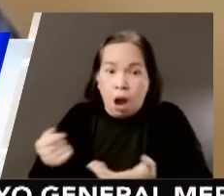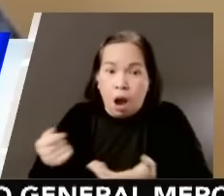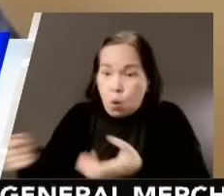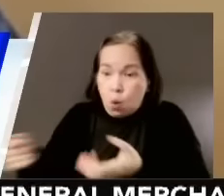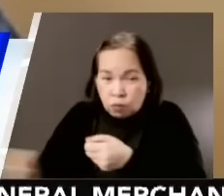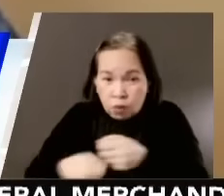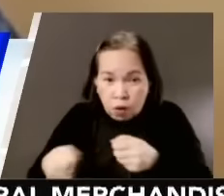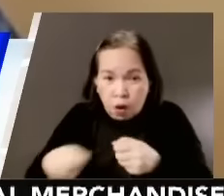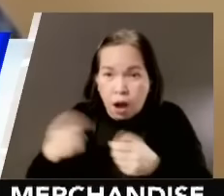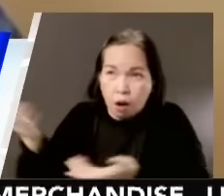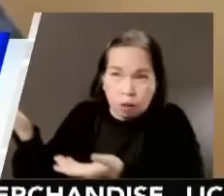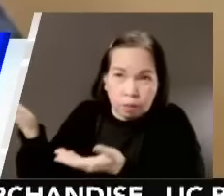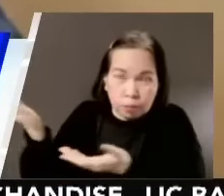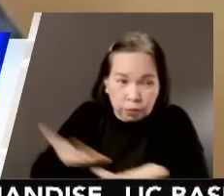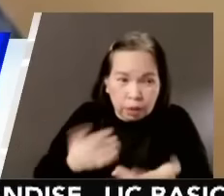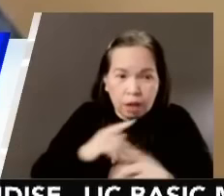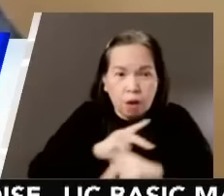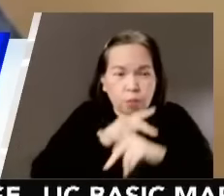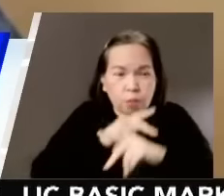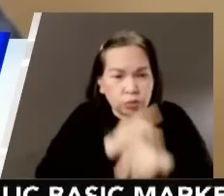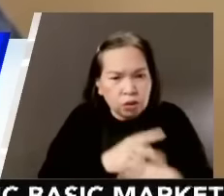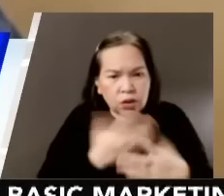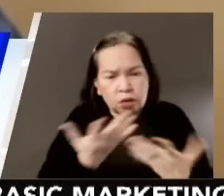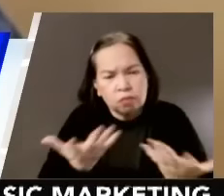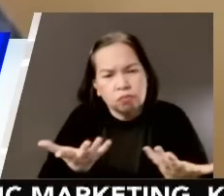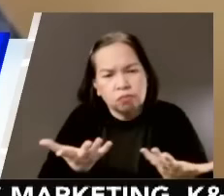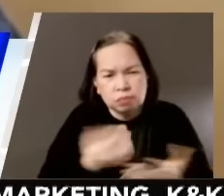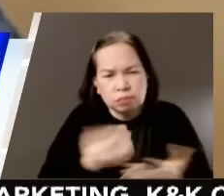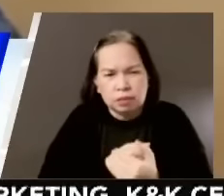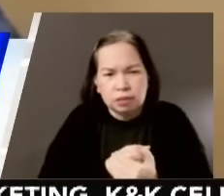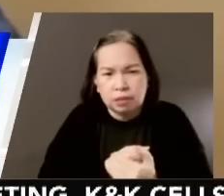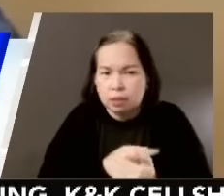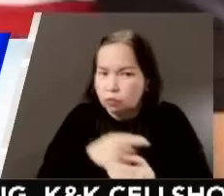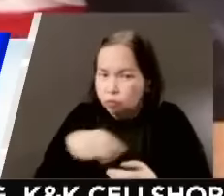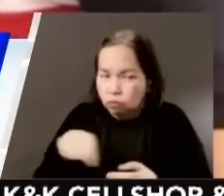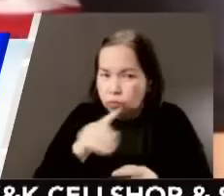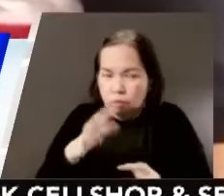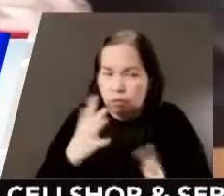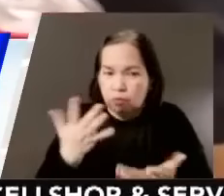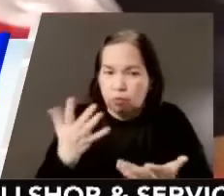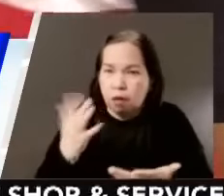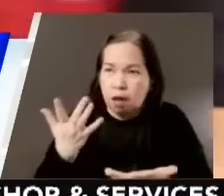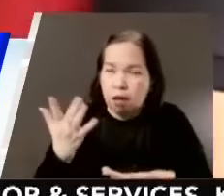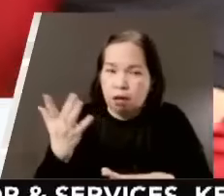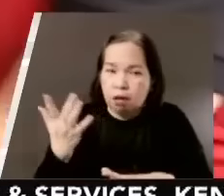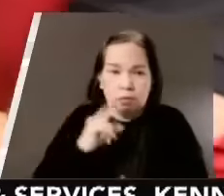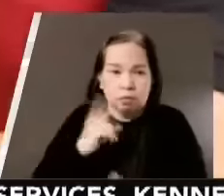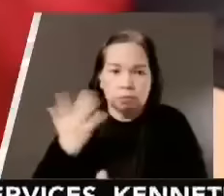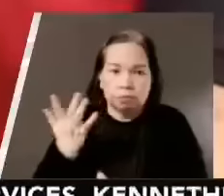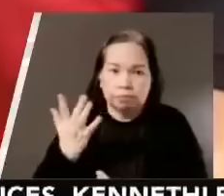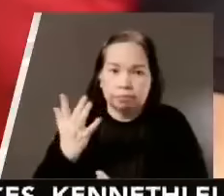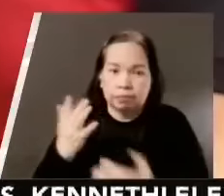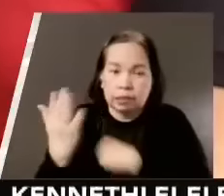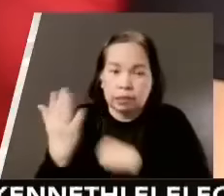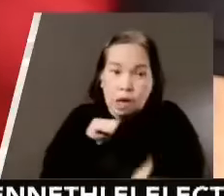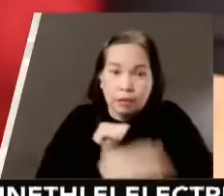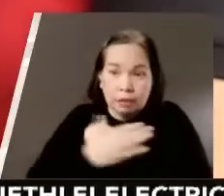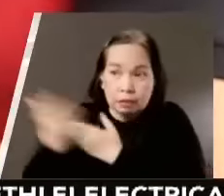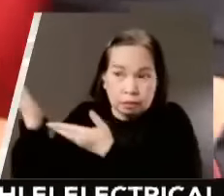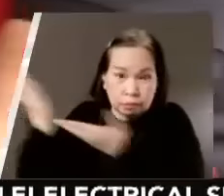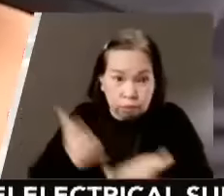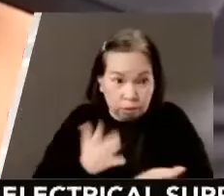yun produce, at saka walang assurance from exporting country yon. Para sa GMA Integrated